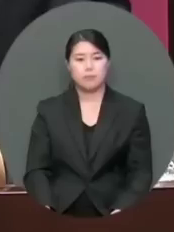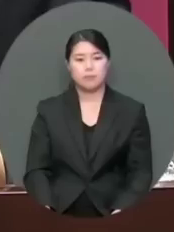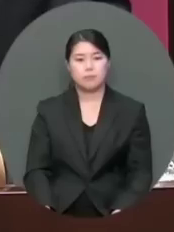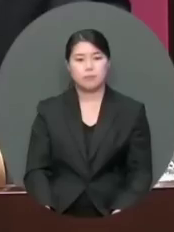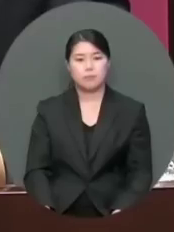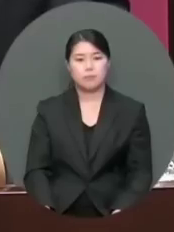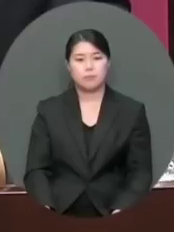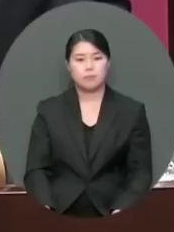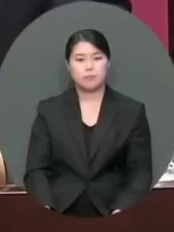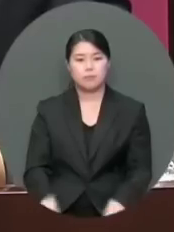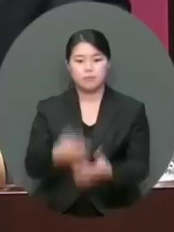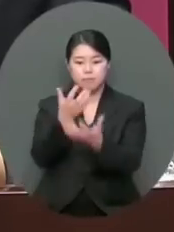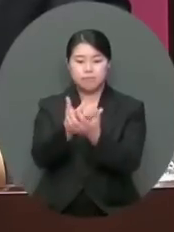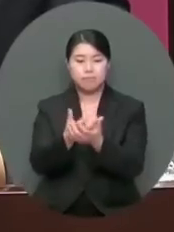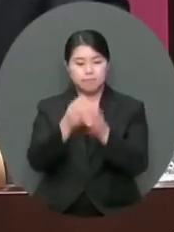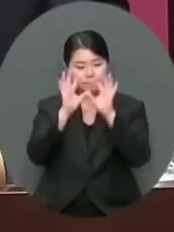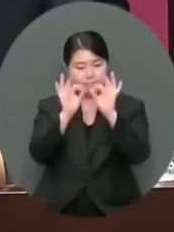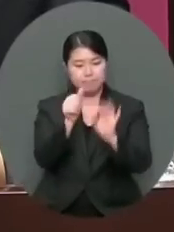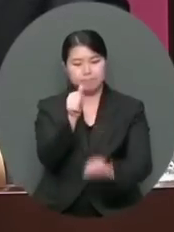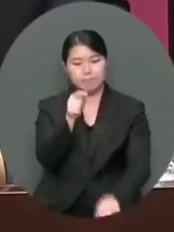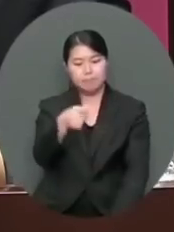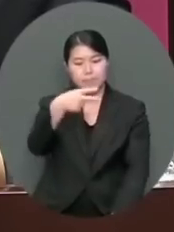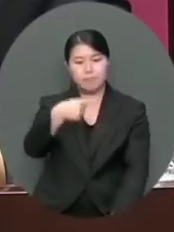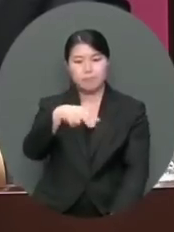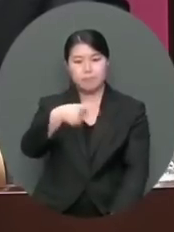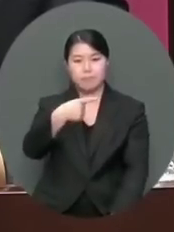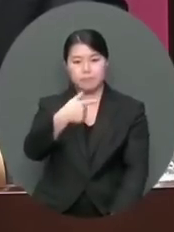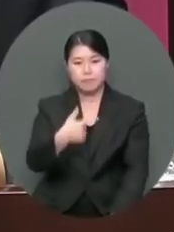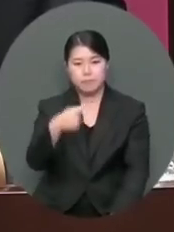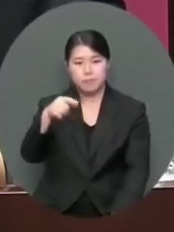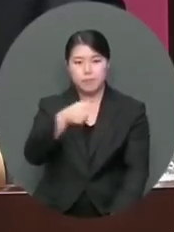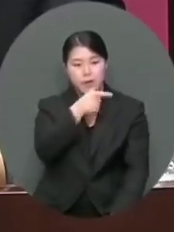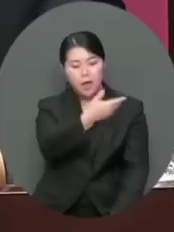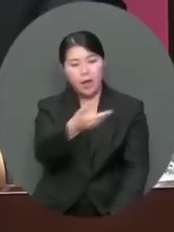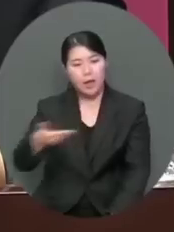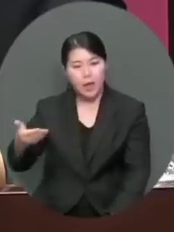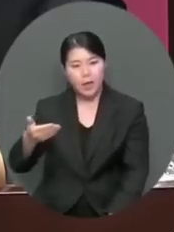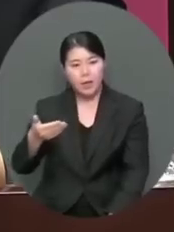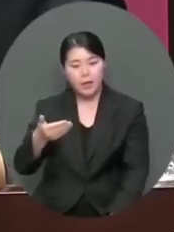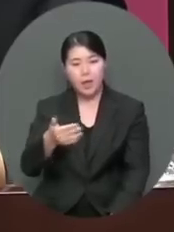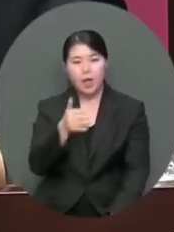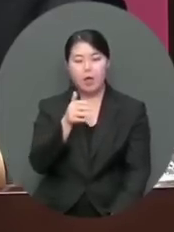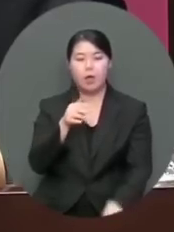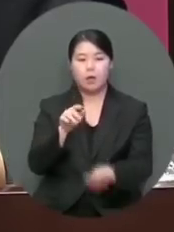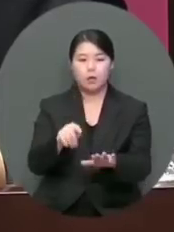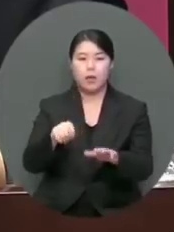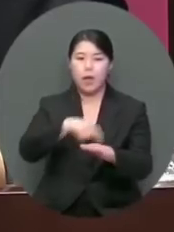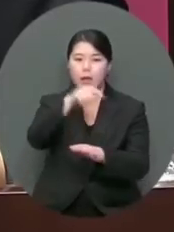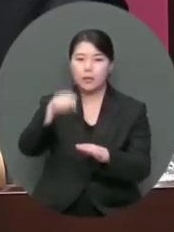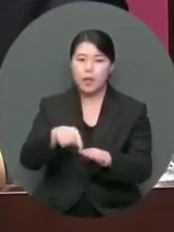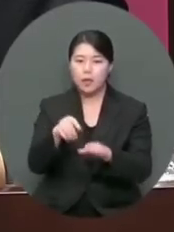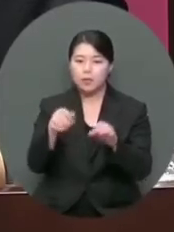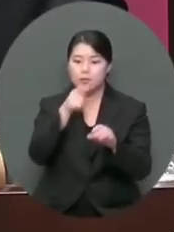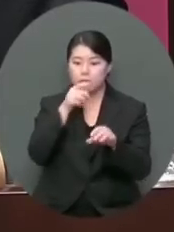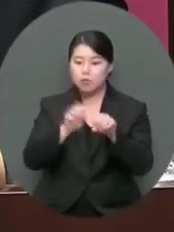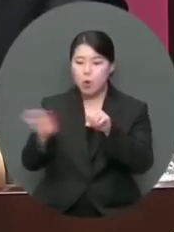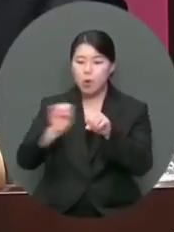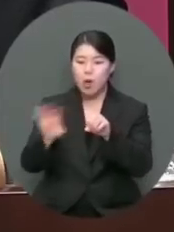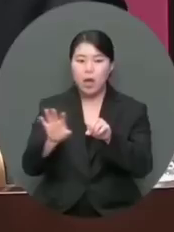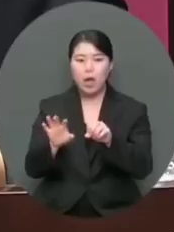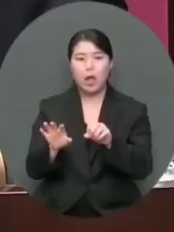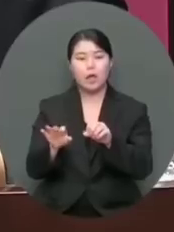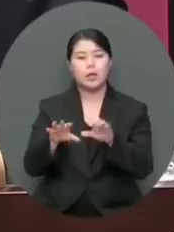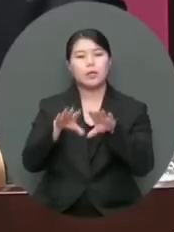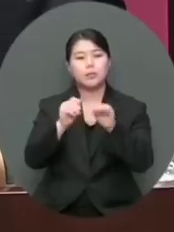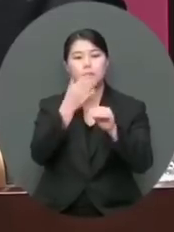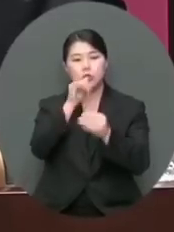자, 자료 보세요. 허드슨 강의 방사성 액체 폐기물 방류를 금지하는 세이브 더 허드슨 법을 여야 합의로 통과를